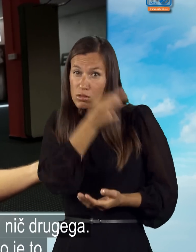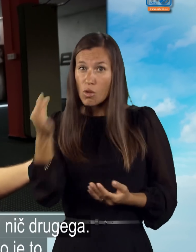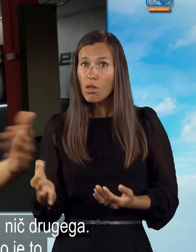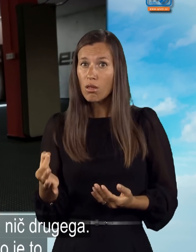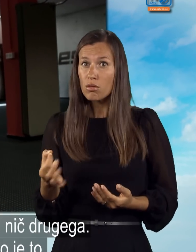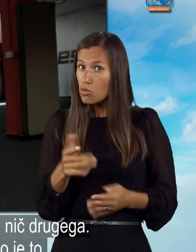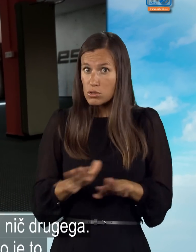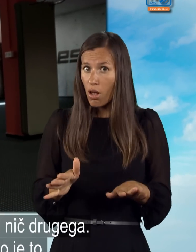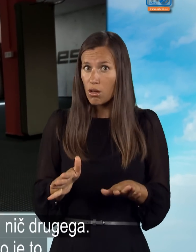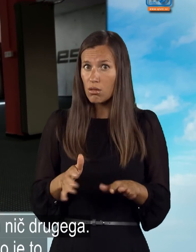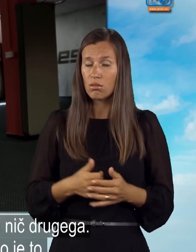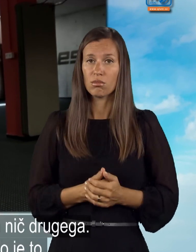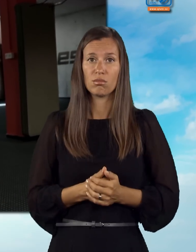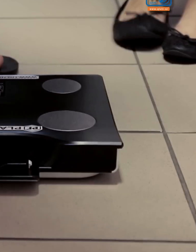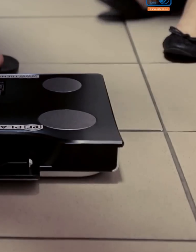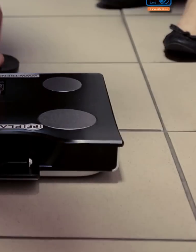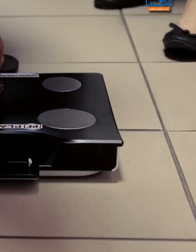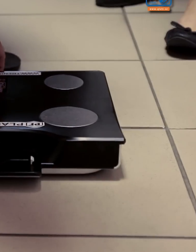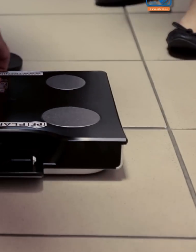Ja. Cel dan. Ja. To je to.